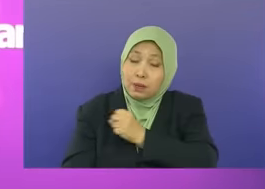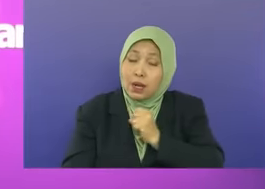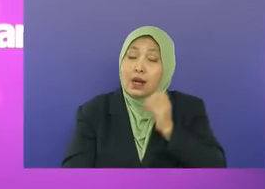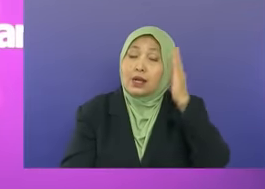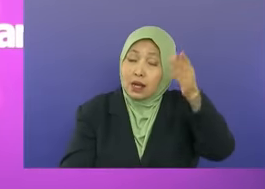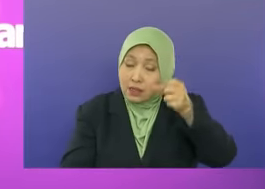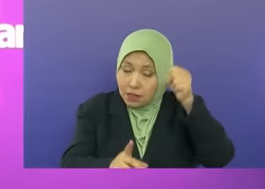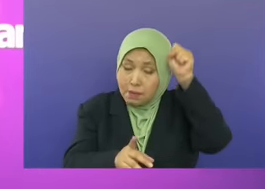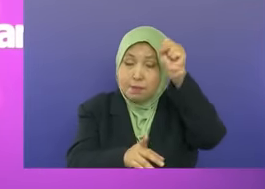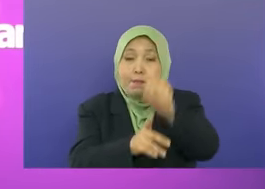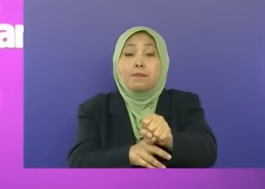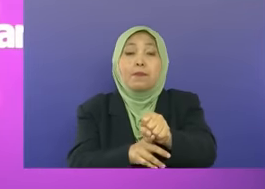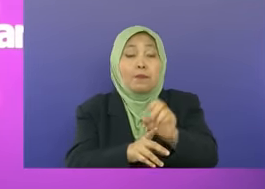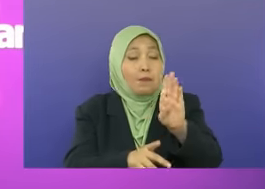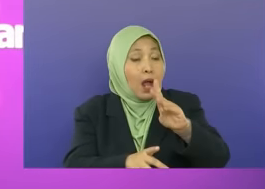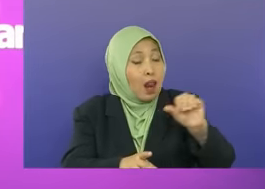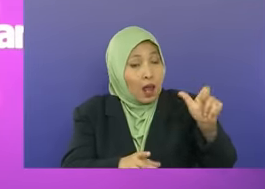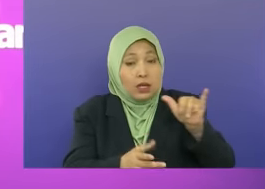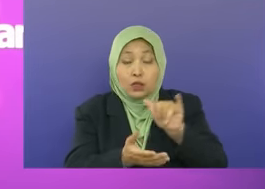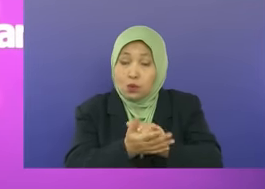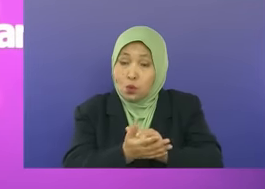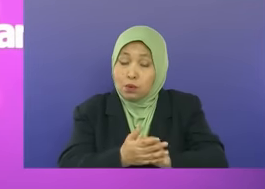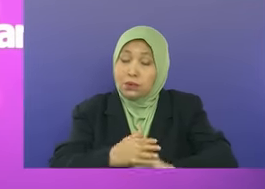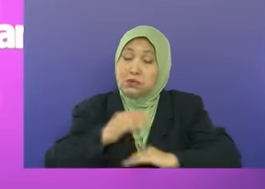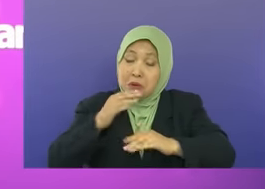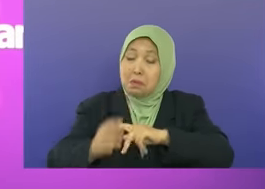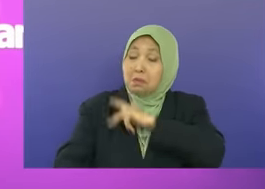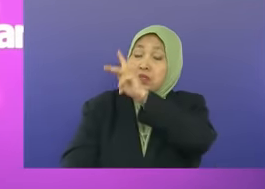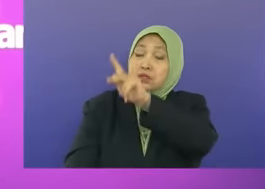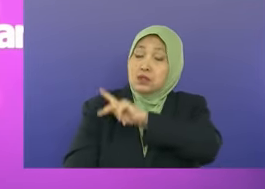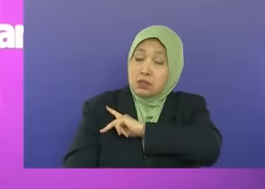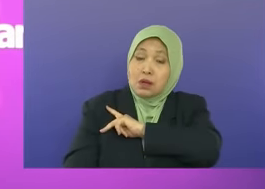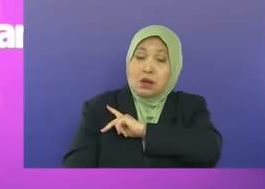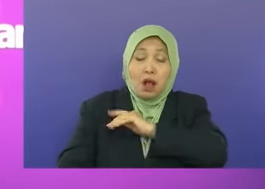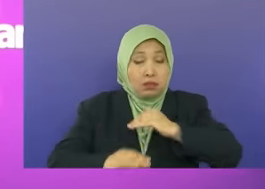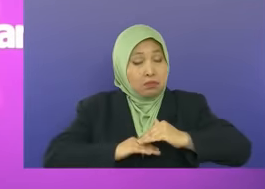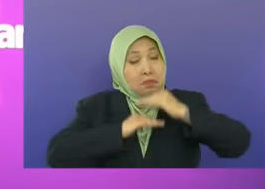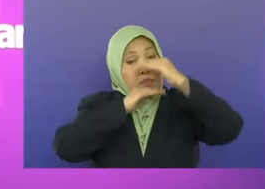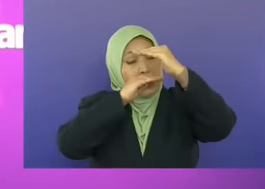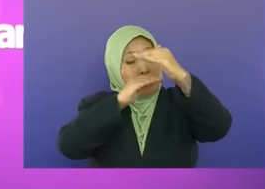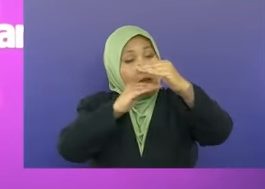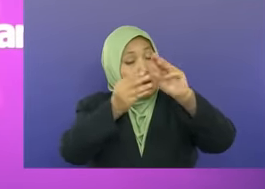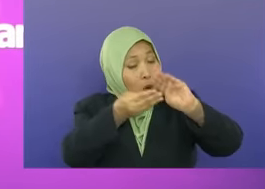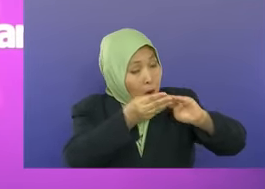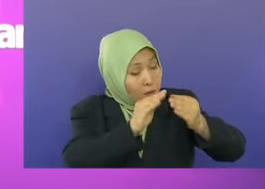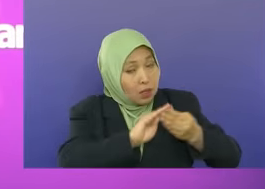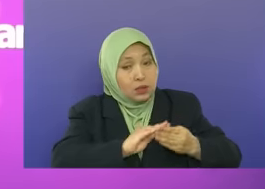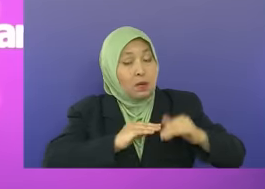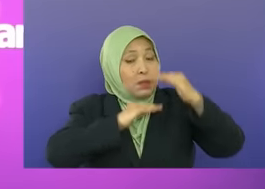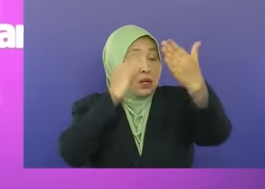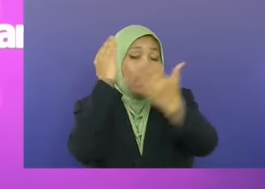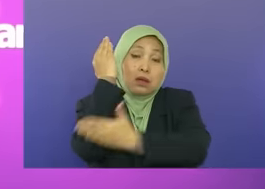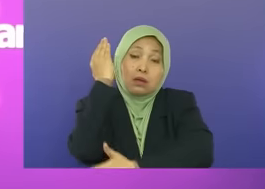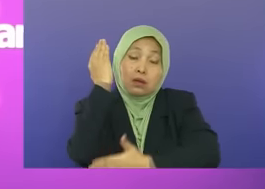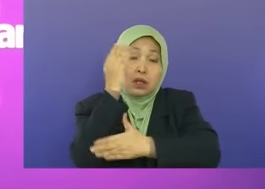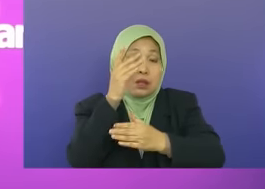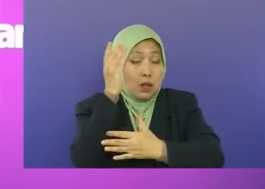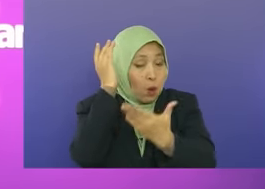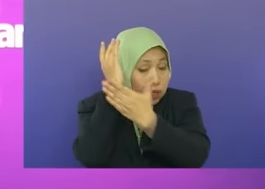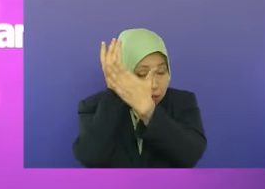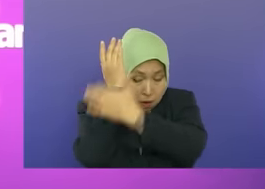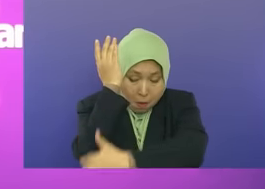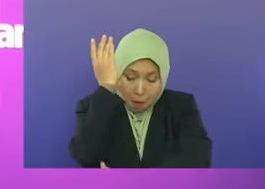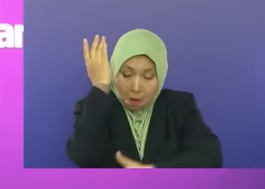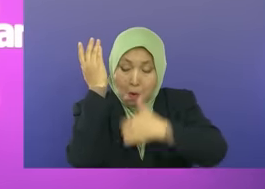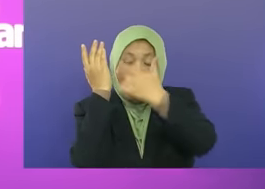membalas itu sama dia di peringkat personal ataupun di peringkat community di peringkat Negeri ataupun negara dalam